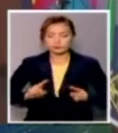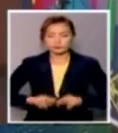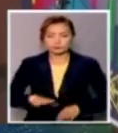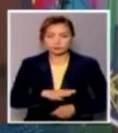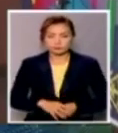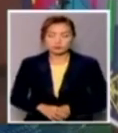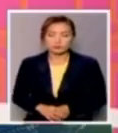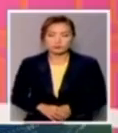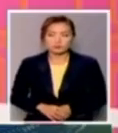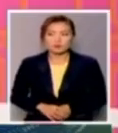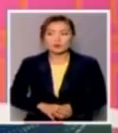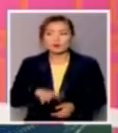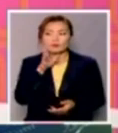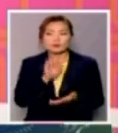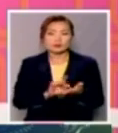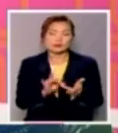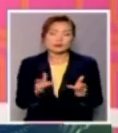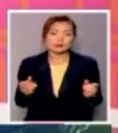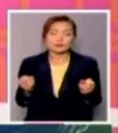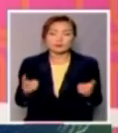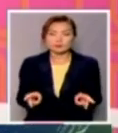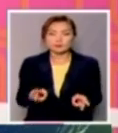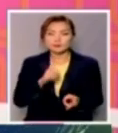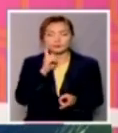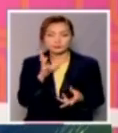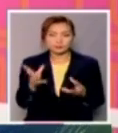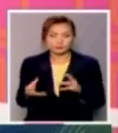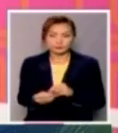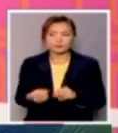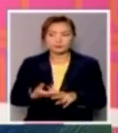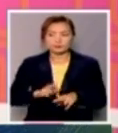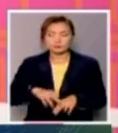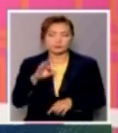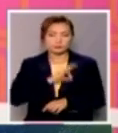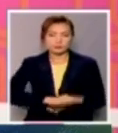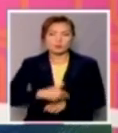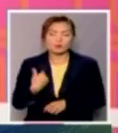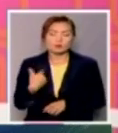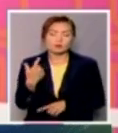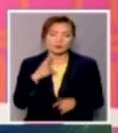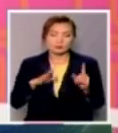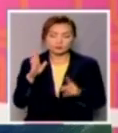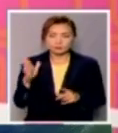әңгіме айтты. Бар уақытын әлеуметтік желіге арнайтын жастар үшін бұл таптырмайтын пайдалы